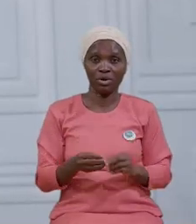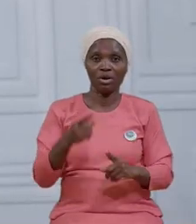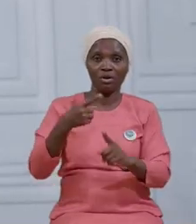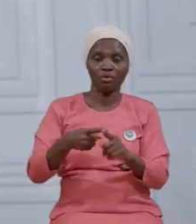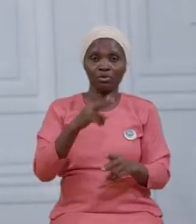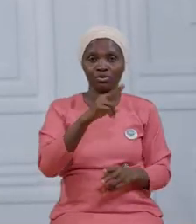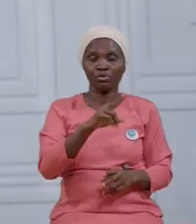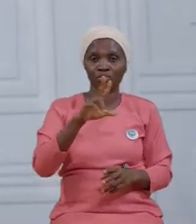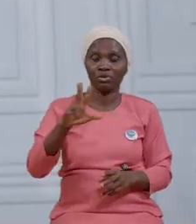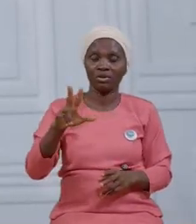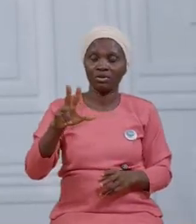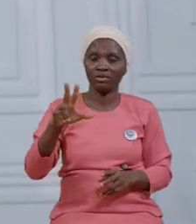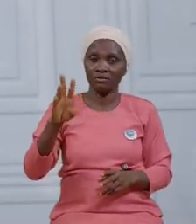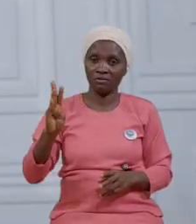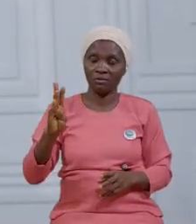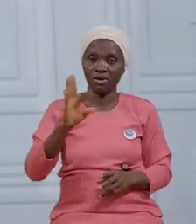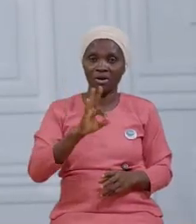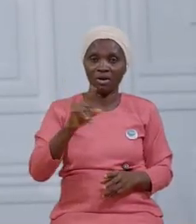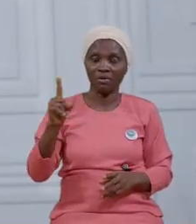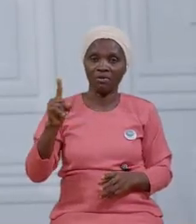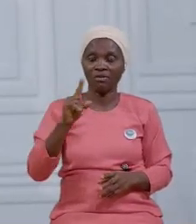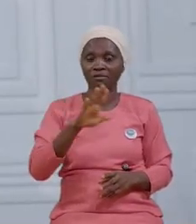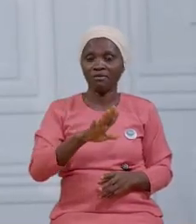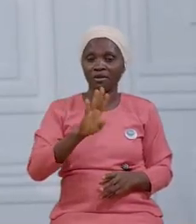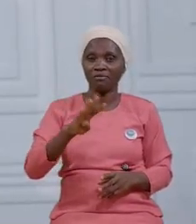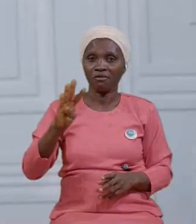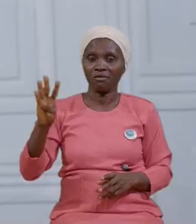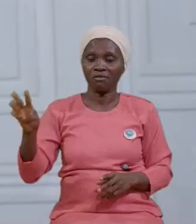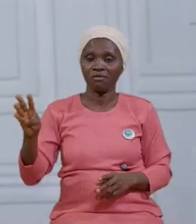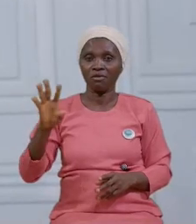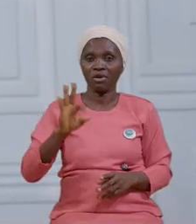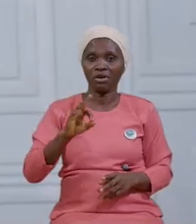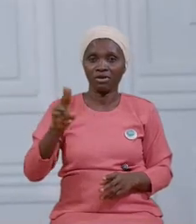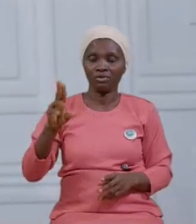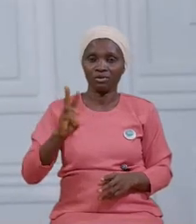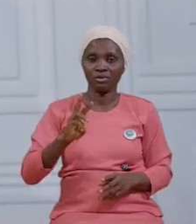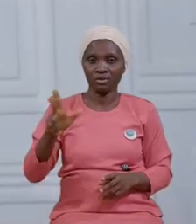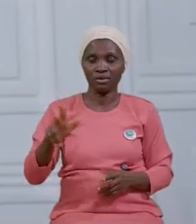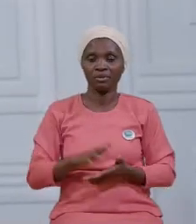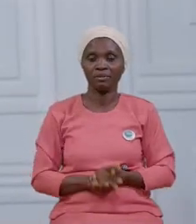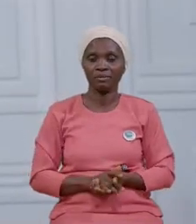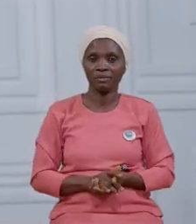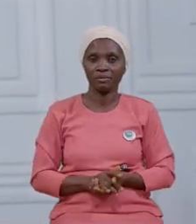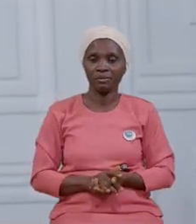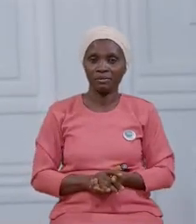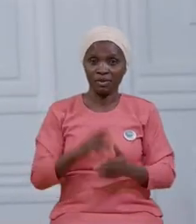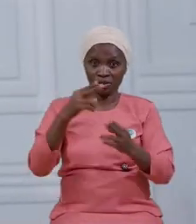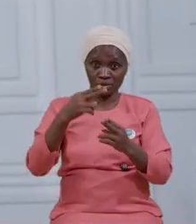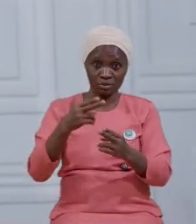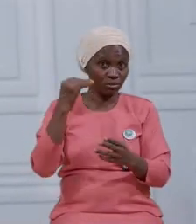234 91 54 44 92 63. Je reprends plus